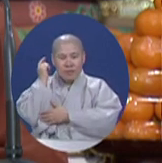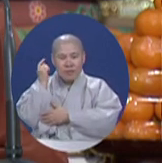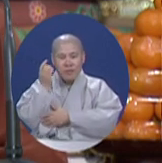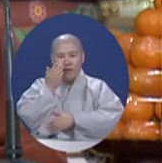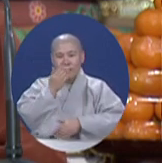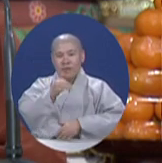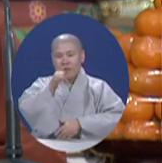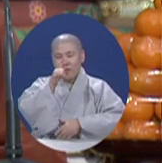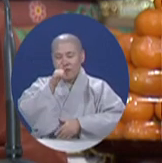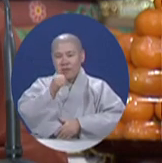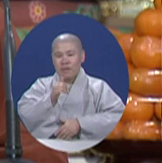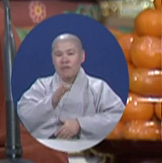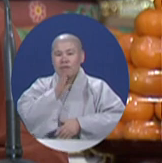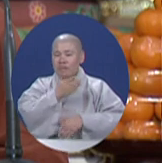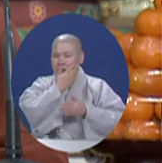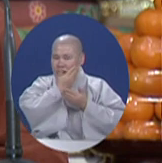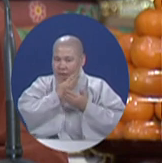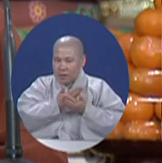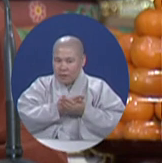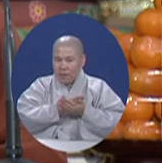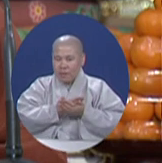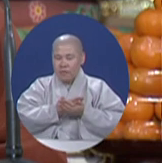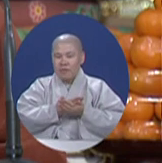게 얼마나 귀한 겁니까?